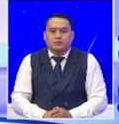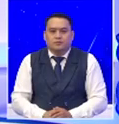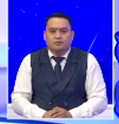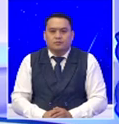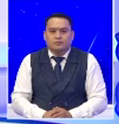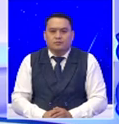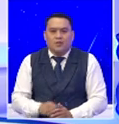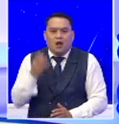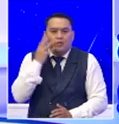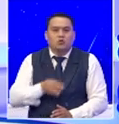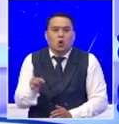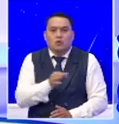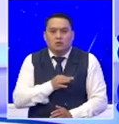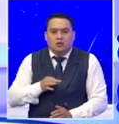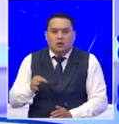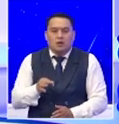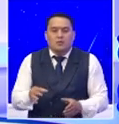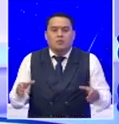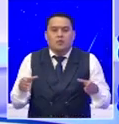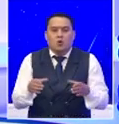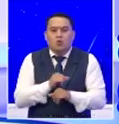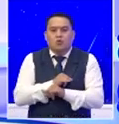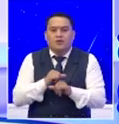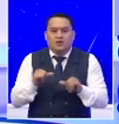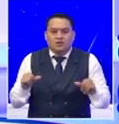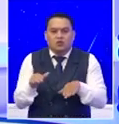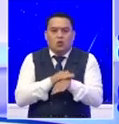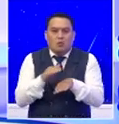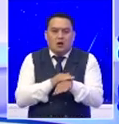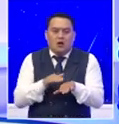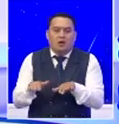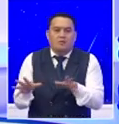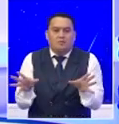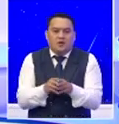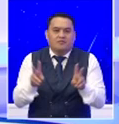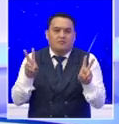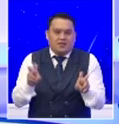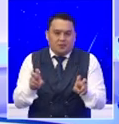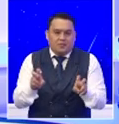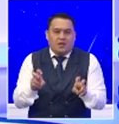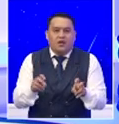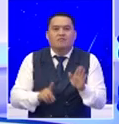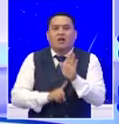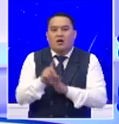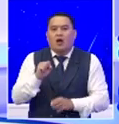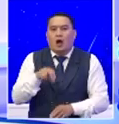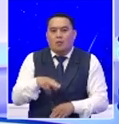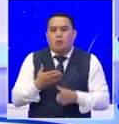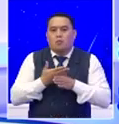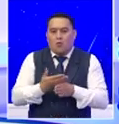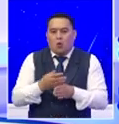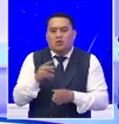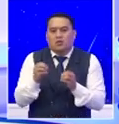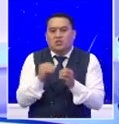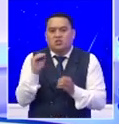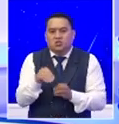«Мы вместе». В Алматинской области набирает масштабы республиканская благотворительная акция «Безбергемес». Если в начале апреля помощь получили